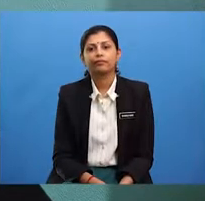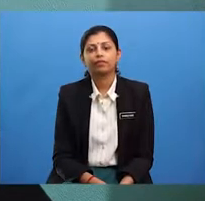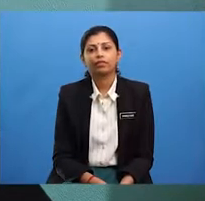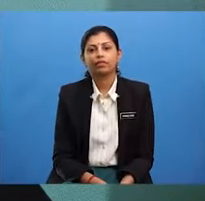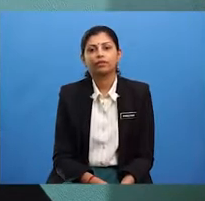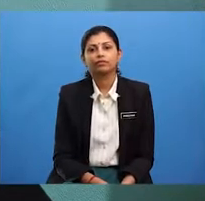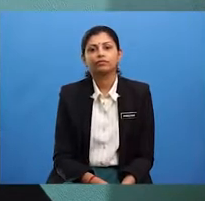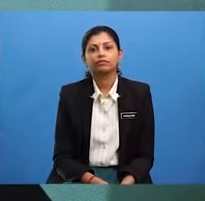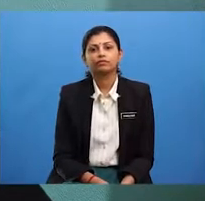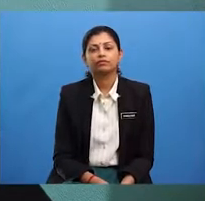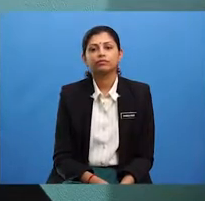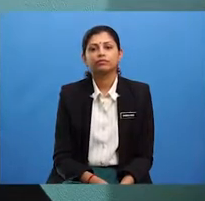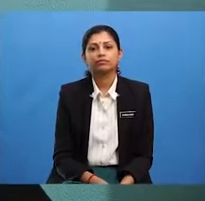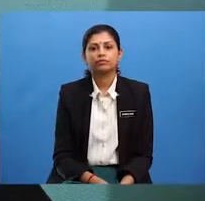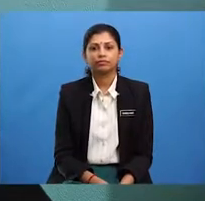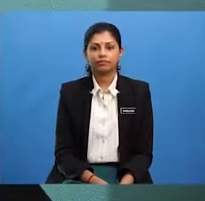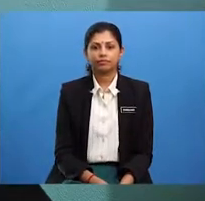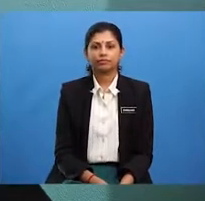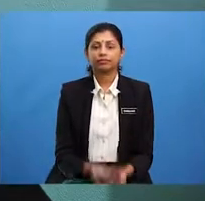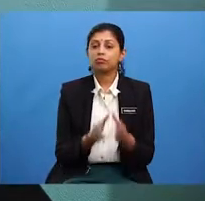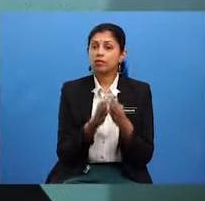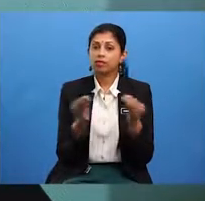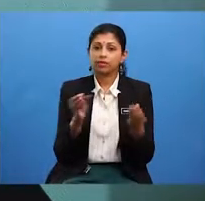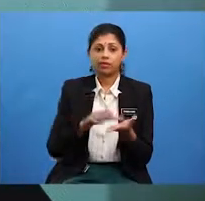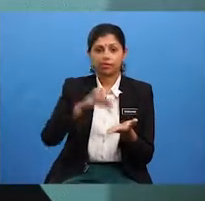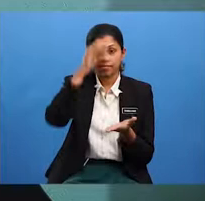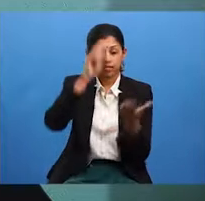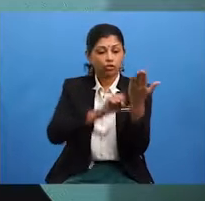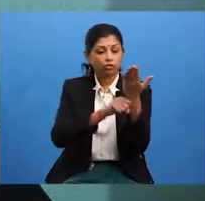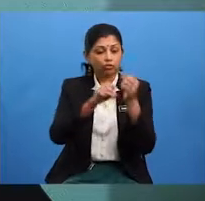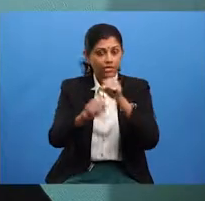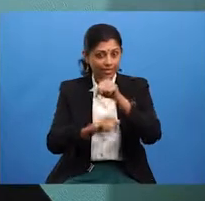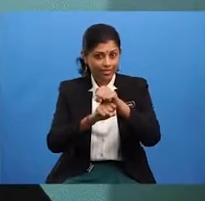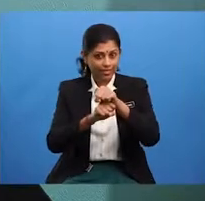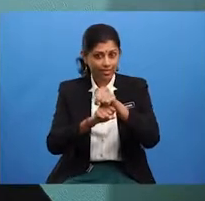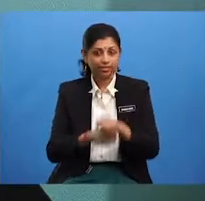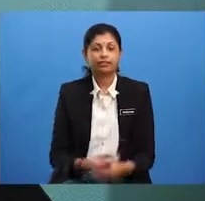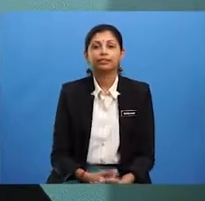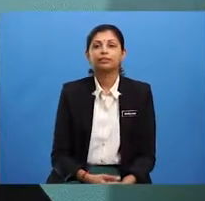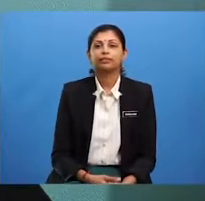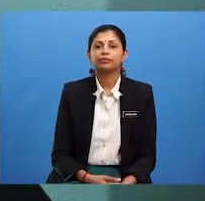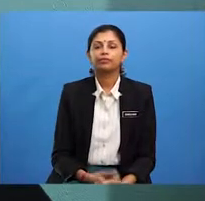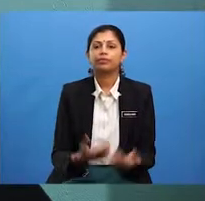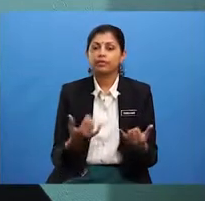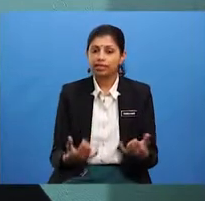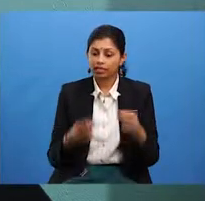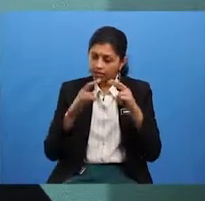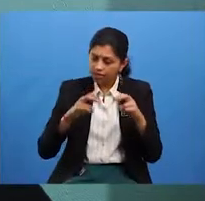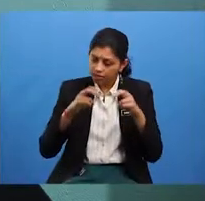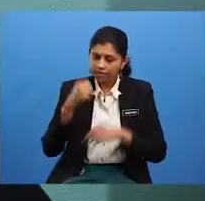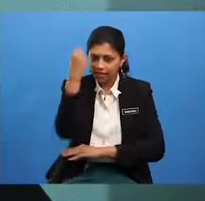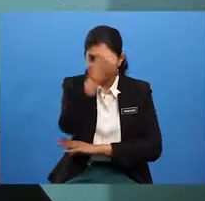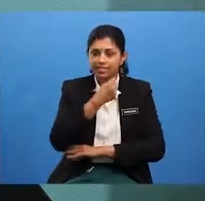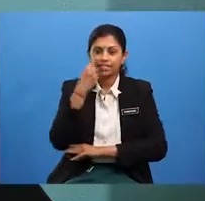Selesai sudah kamu mempelajari keempat-empat sumber asas. Mari kita mengkaji